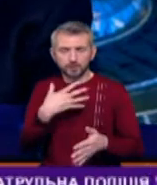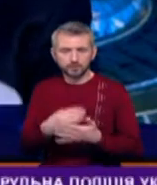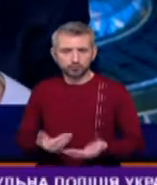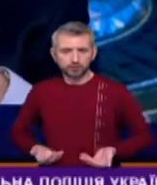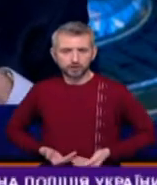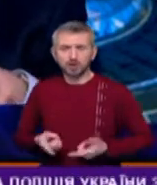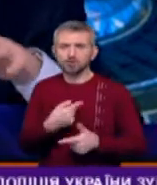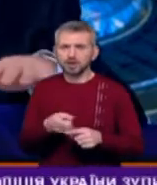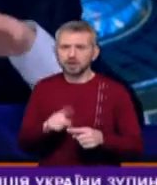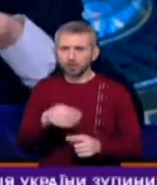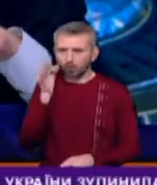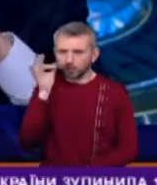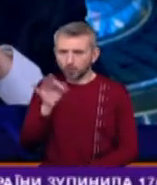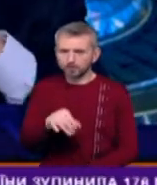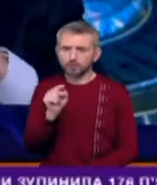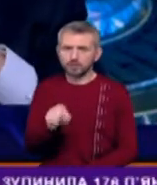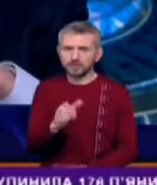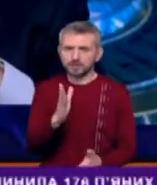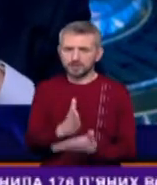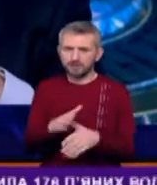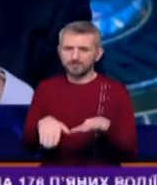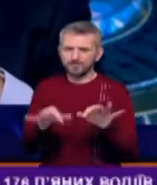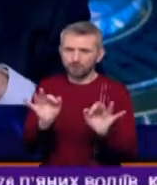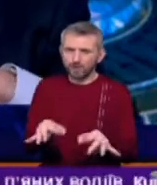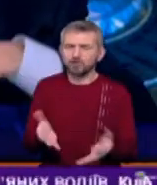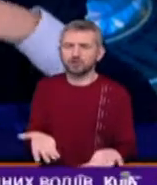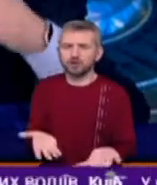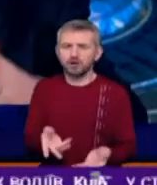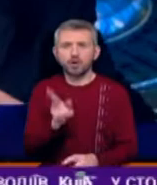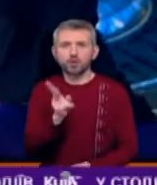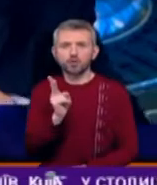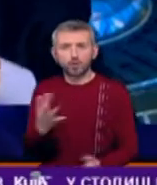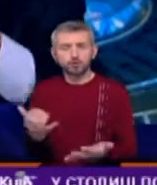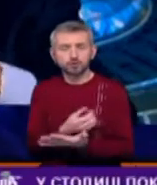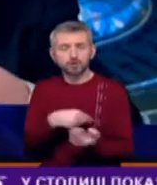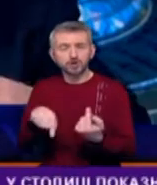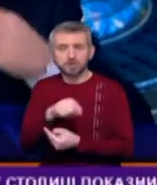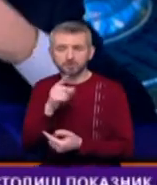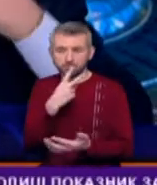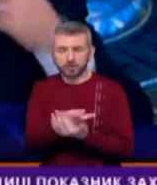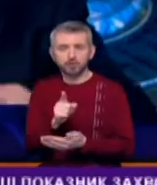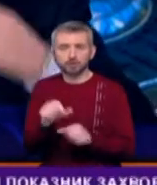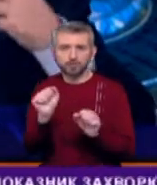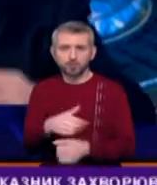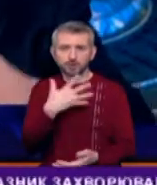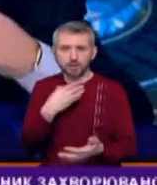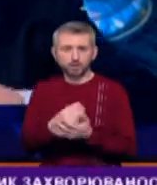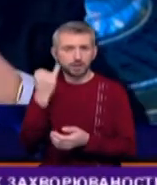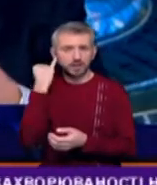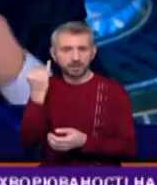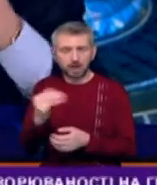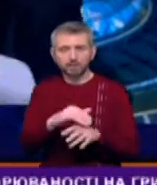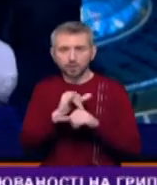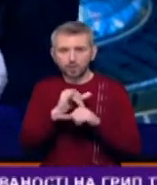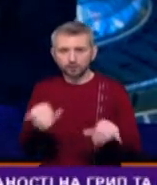Чи цього досвіду він є врівноважений? В когось успішний бізнес. Він показав, що він може на свої ідеї в